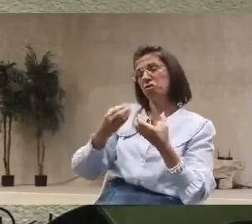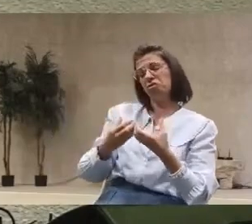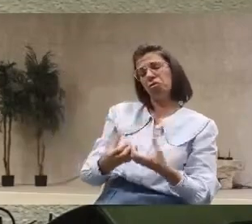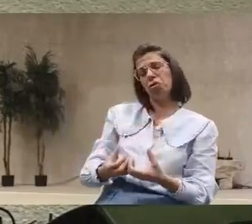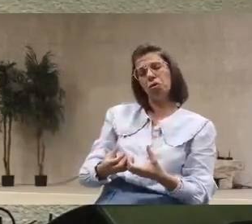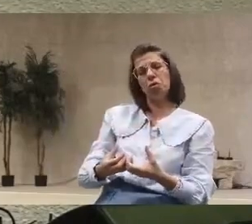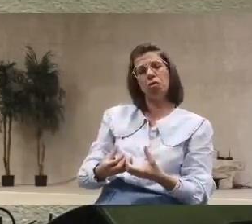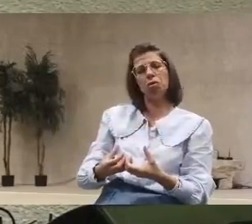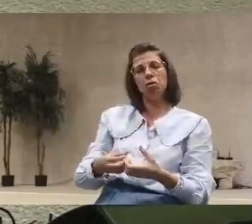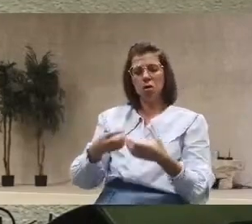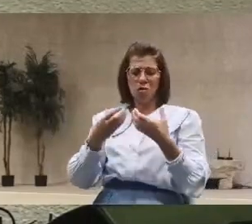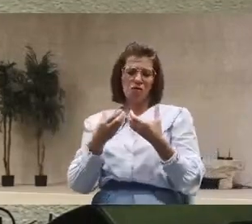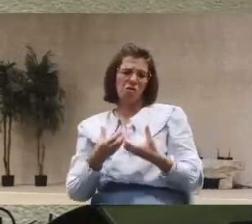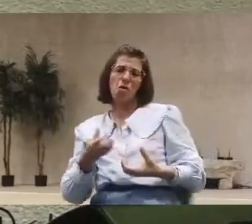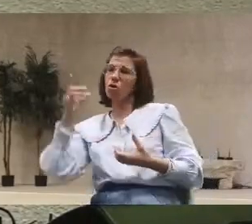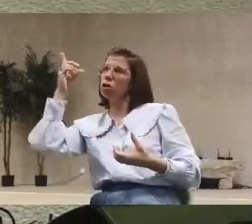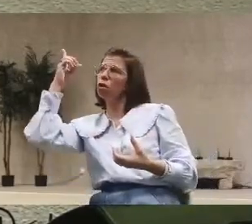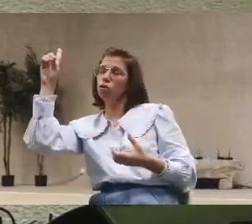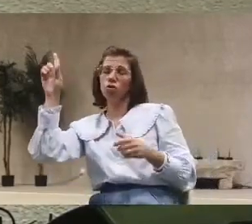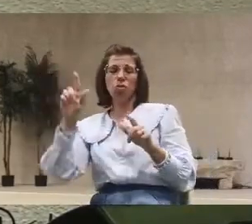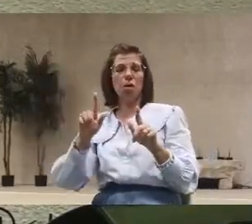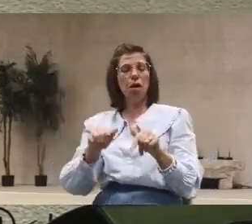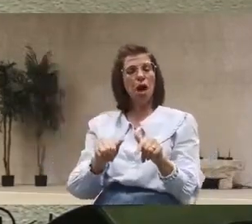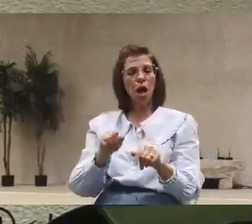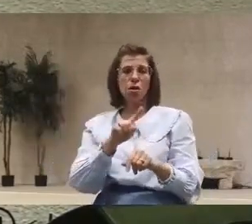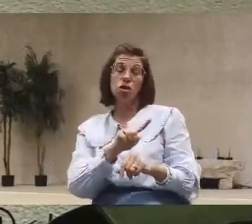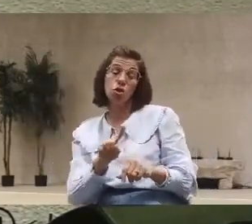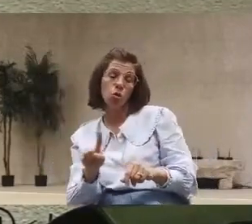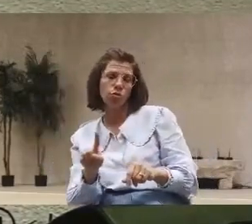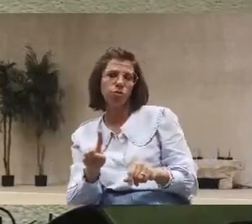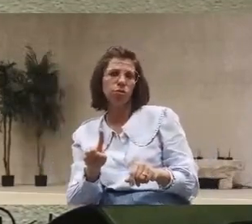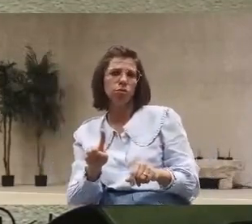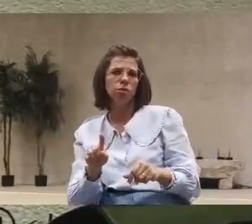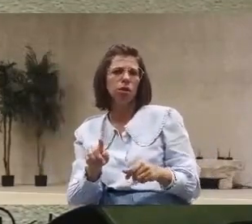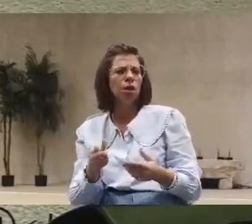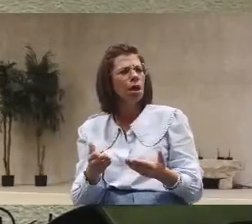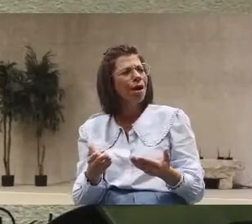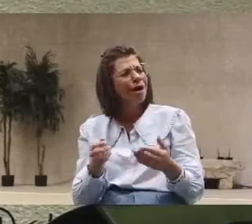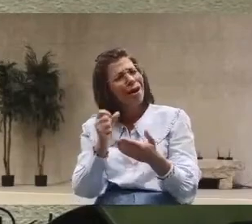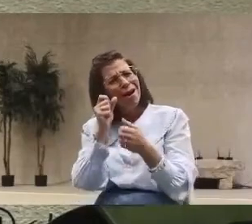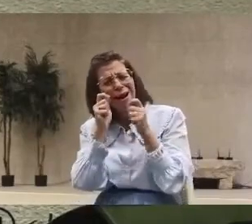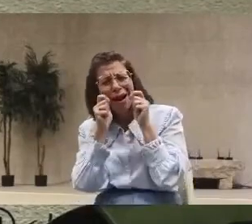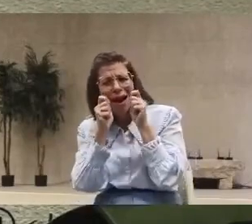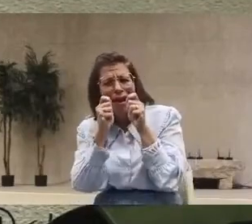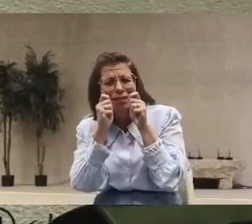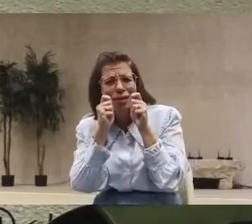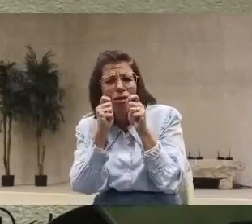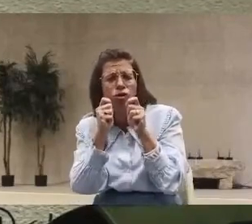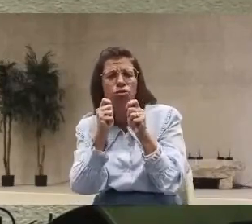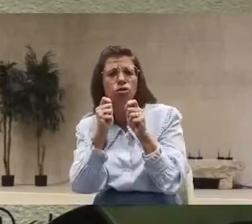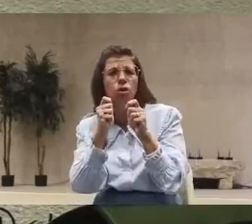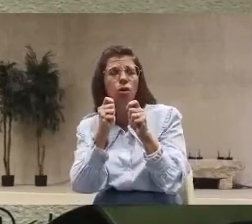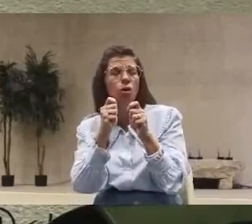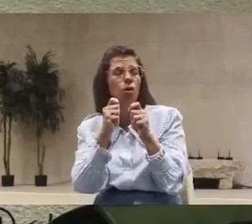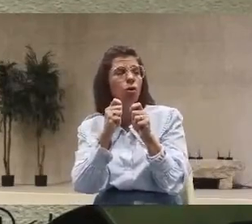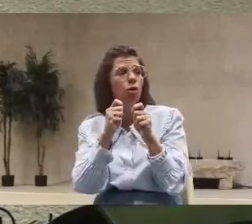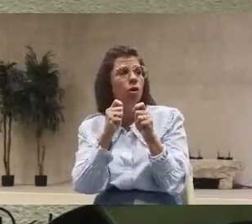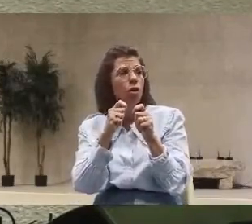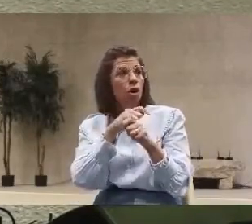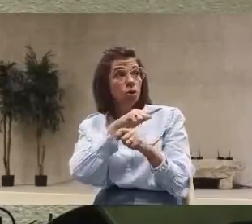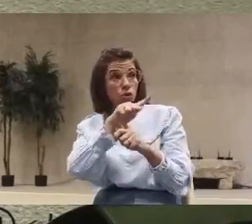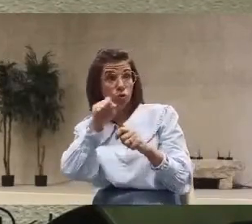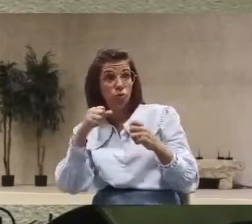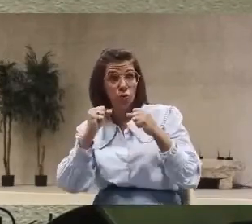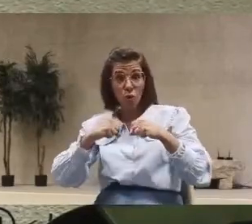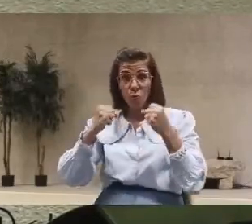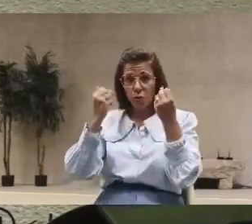facile de nous cacher derrière cet argument et cette pensée de dire un jour quand Dieu veut il le fera